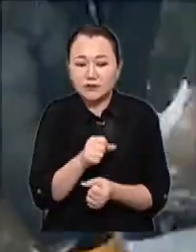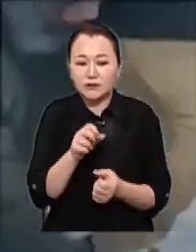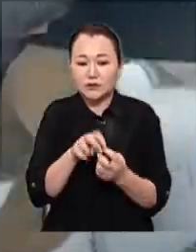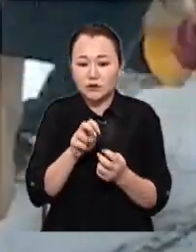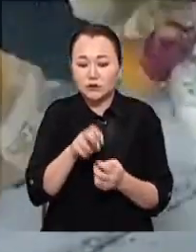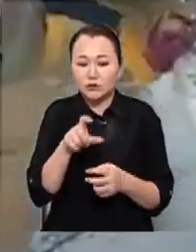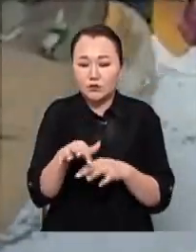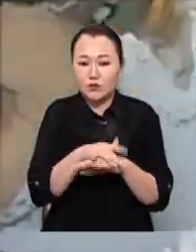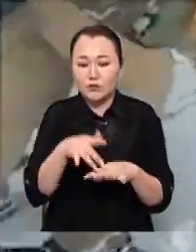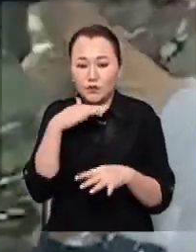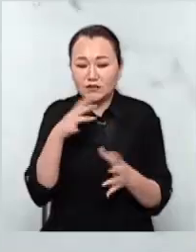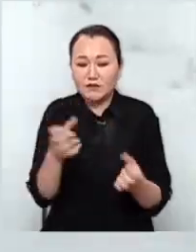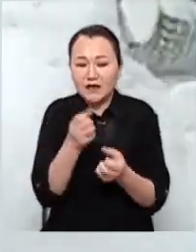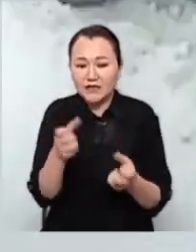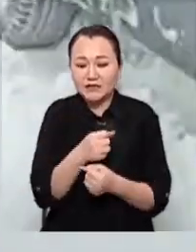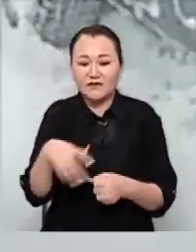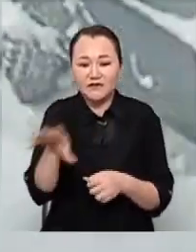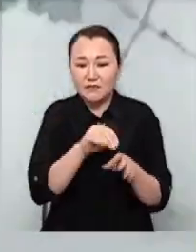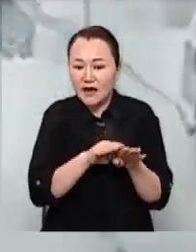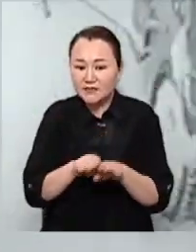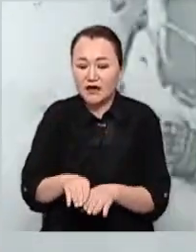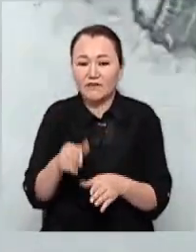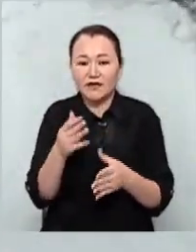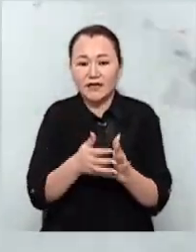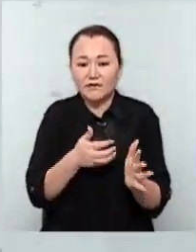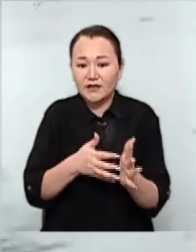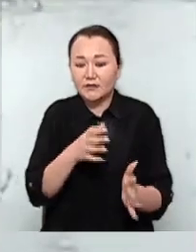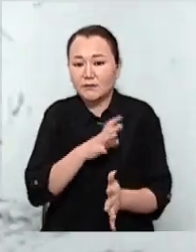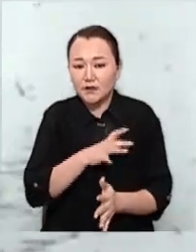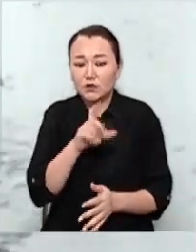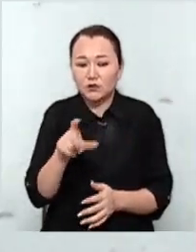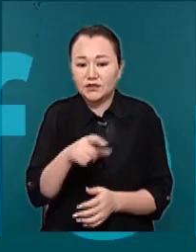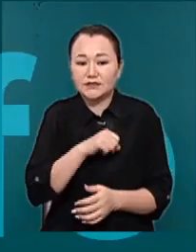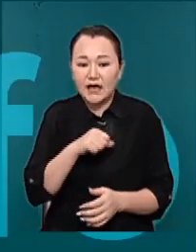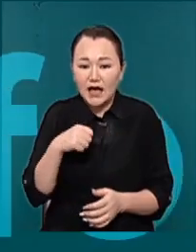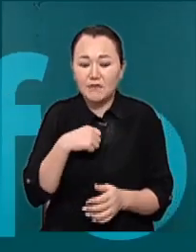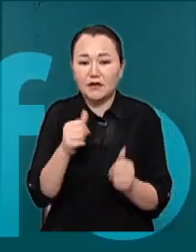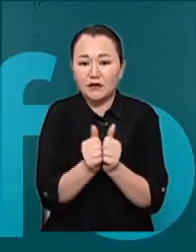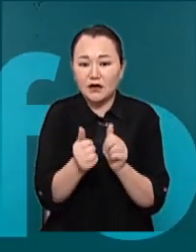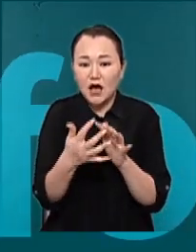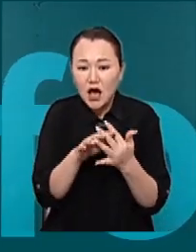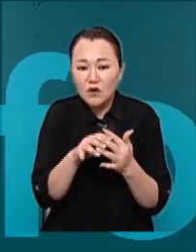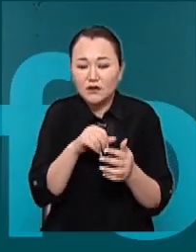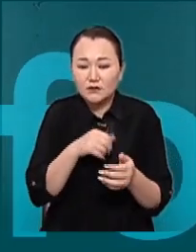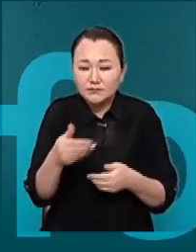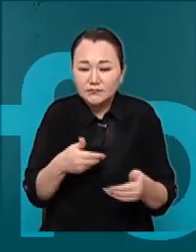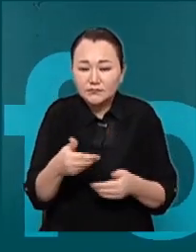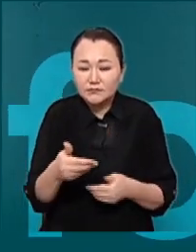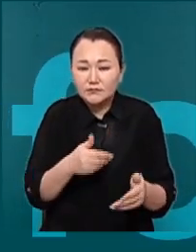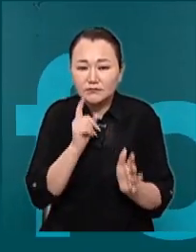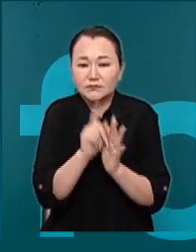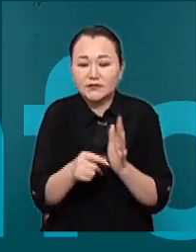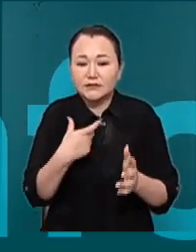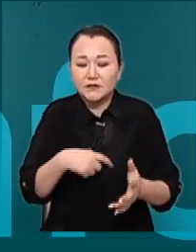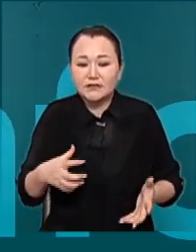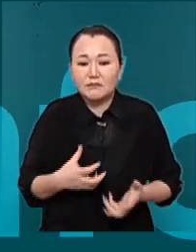жолаушылардың көптігінен құтқарушылар бәріне бірдей жетпеген. Жолаушылар өз беттерімен жақын маңдағы ауылдарға жаяу жетіп жан сақтап